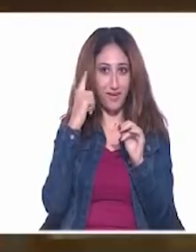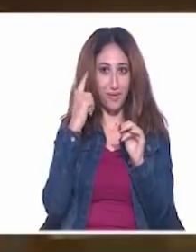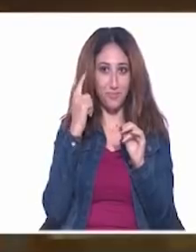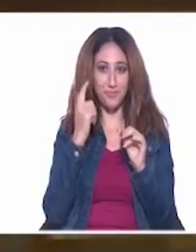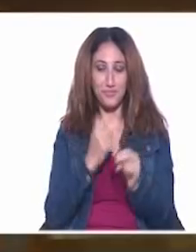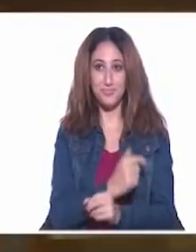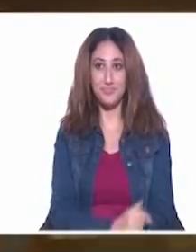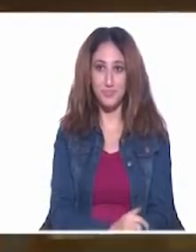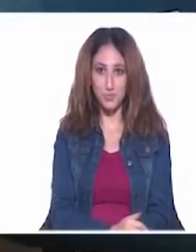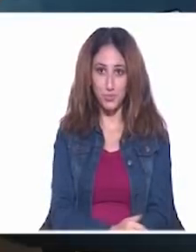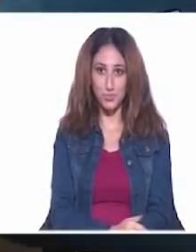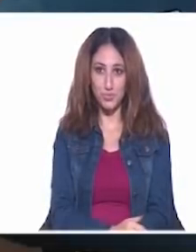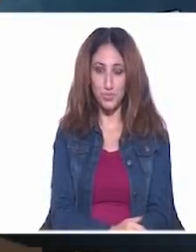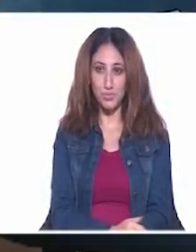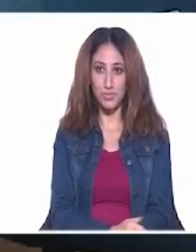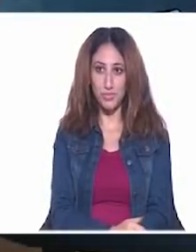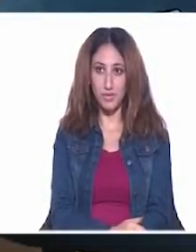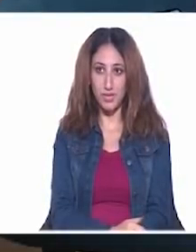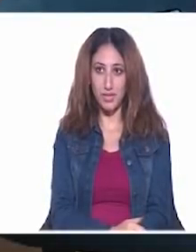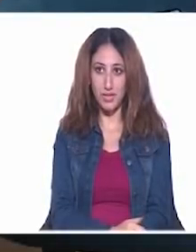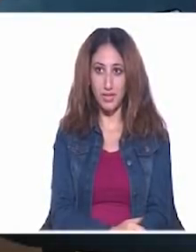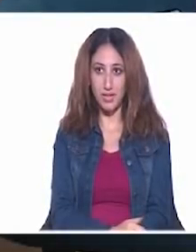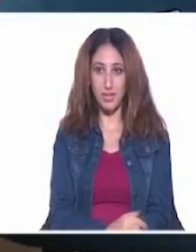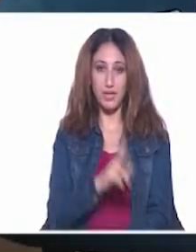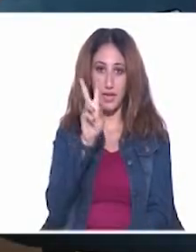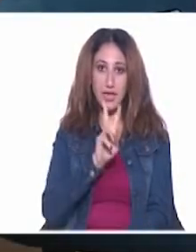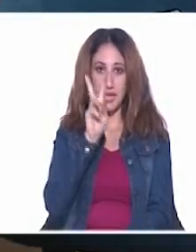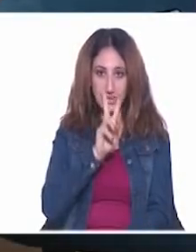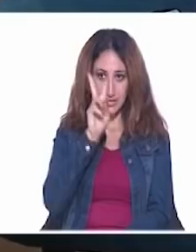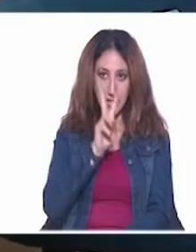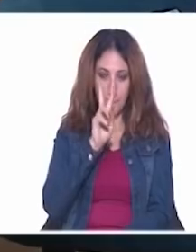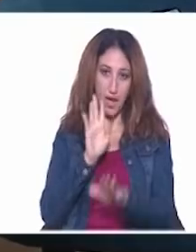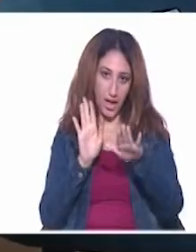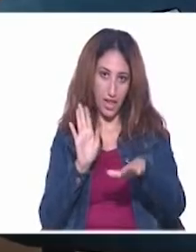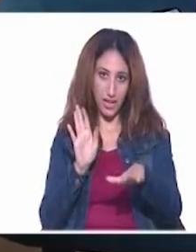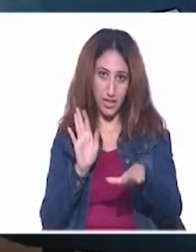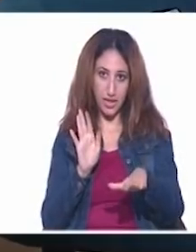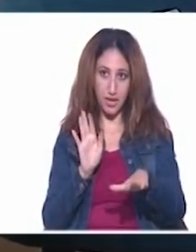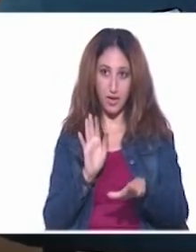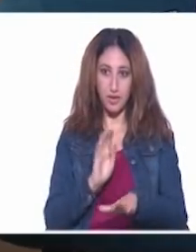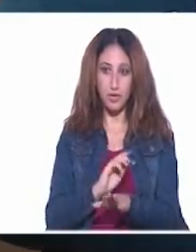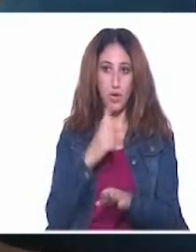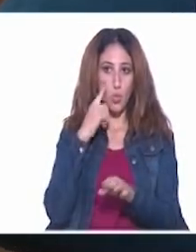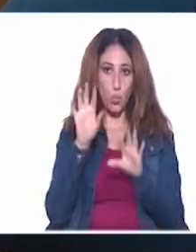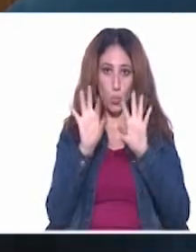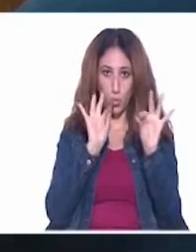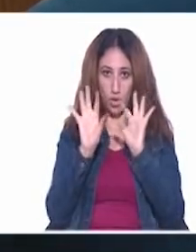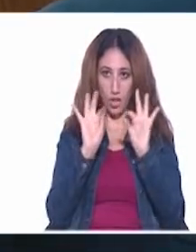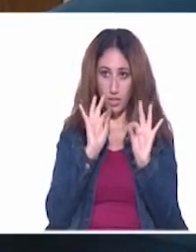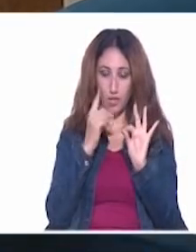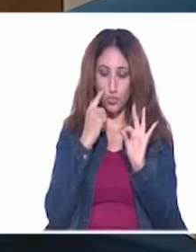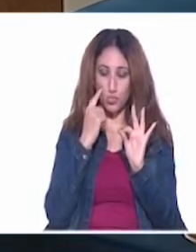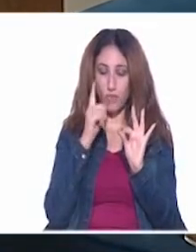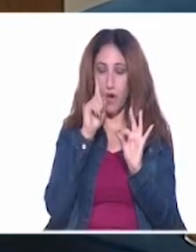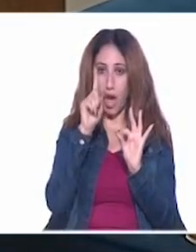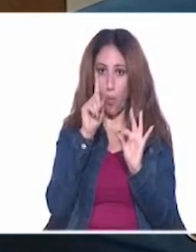جدا. شوف خلينا ناخد السبعه دي زي ما هي ونحطها هنا. ونختار ان اول كارت حضرتك اخترتيه